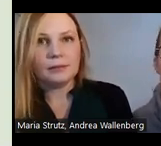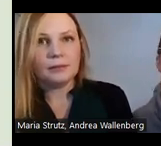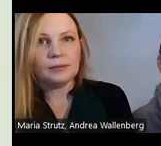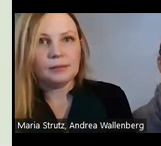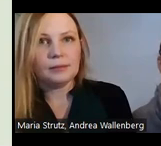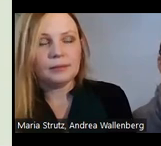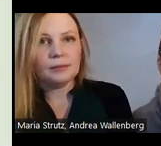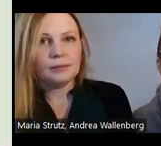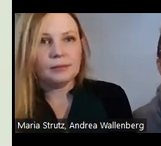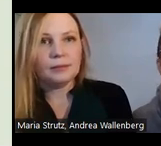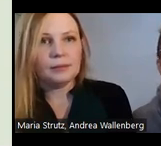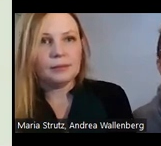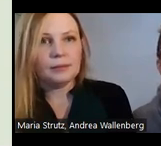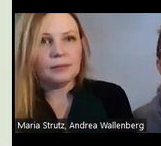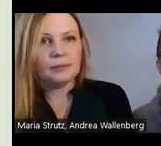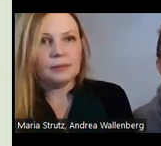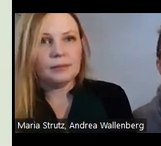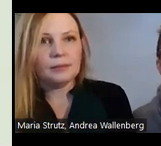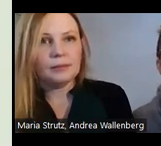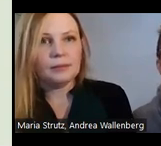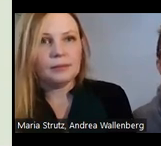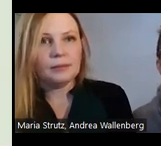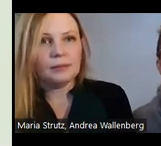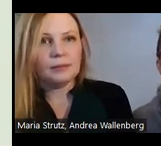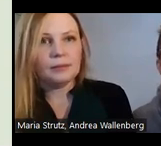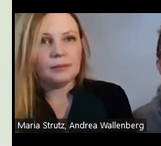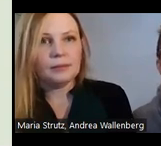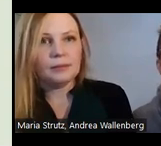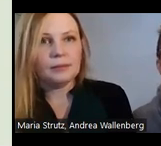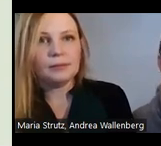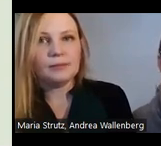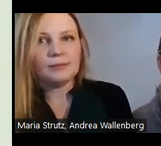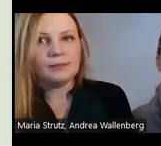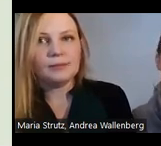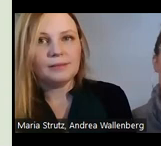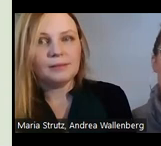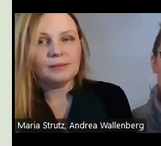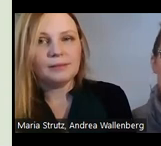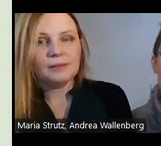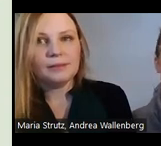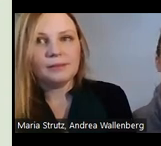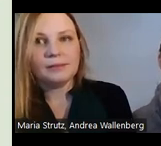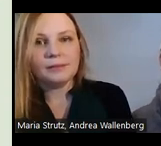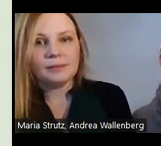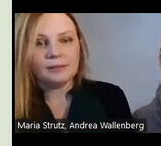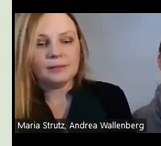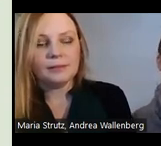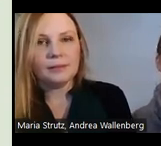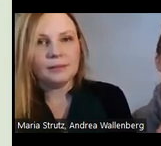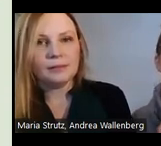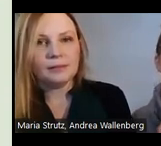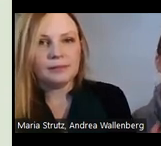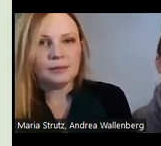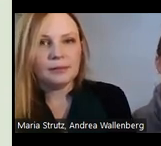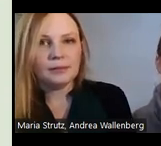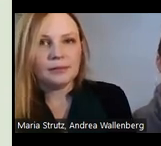schema över den här samlingen, så blir det lättare att förstå hur länge måste jag sitta still? Hur många sånger är det? Barnet som har